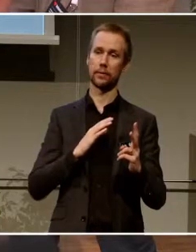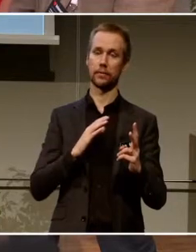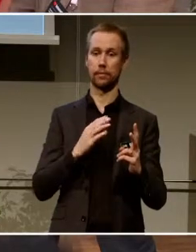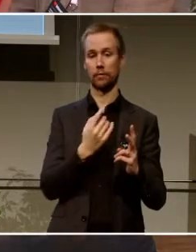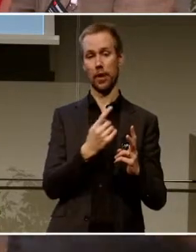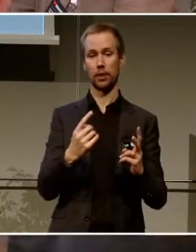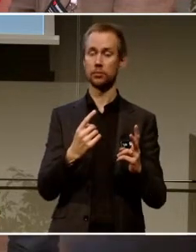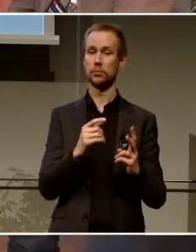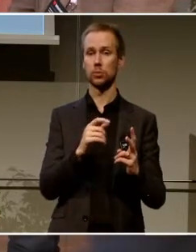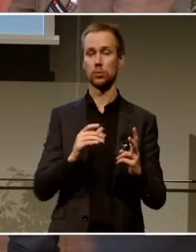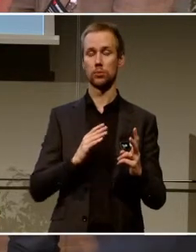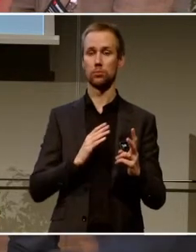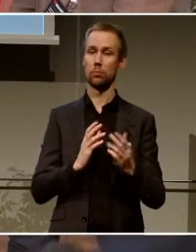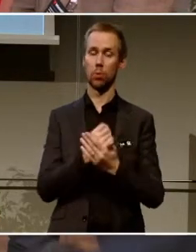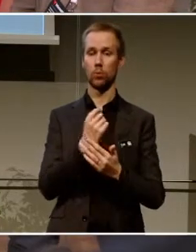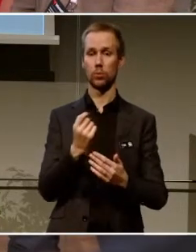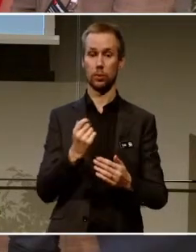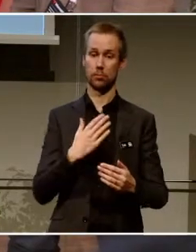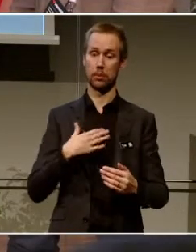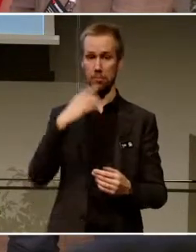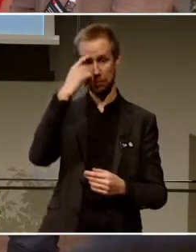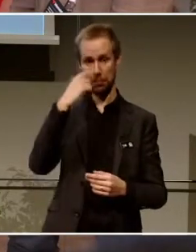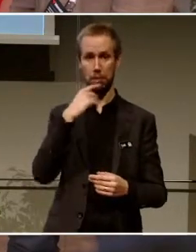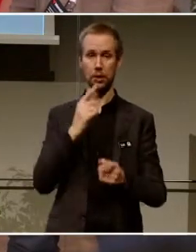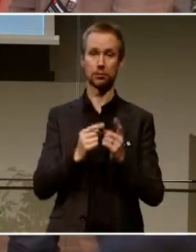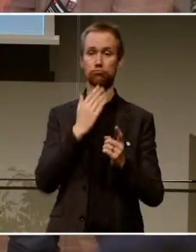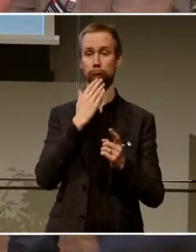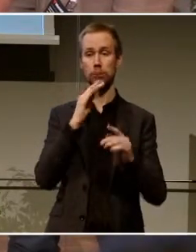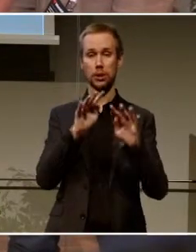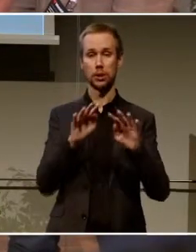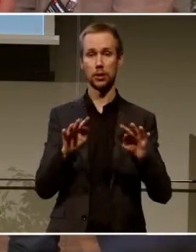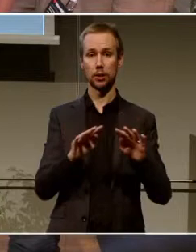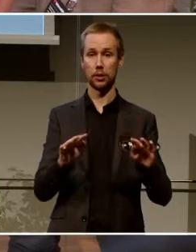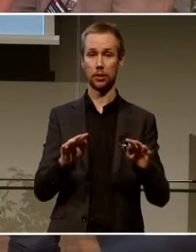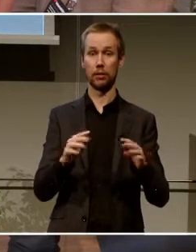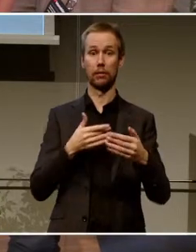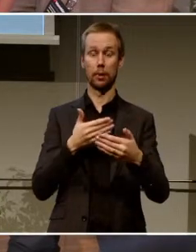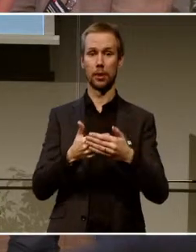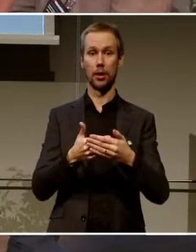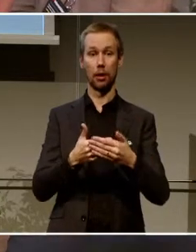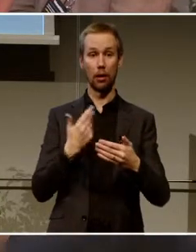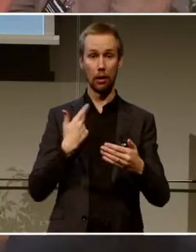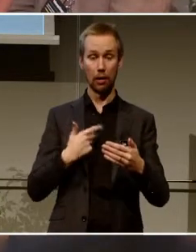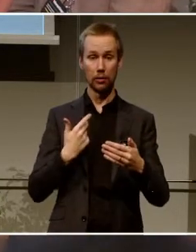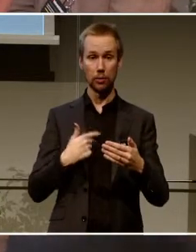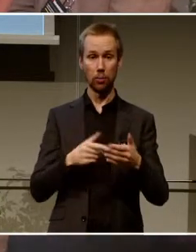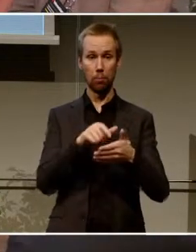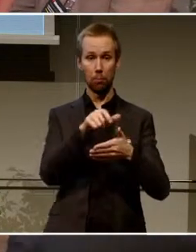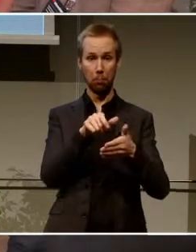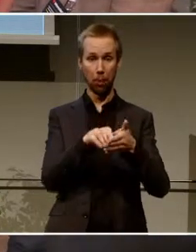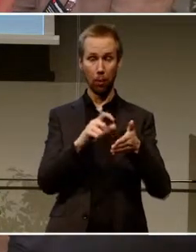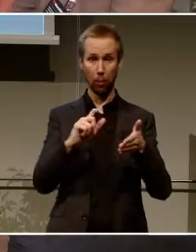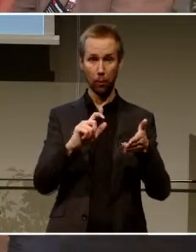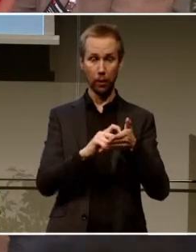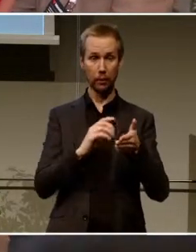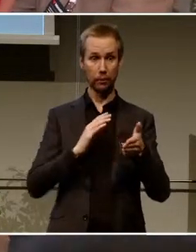för varje person. Min pappa, han kanske inte var så intresserad av internet tills han insåg att han kunde gå på Blocket och kolla på bilar. Liksom. Alltså just det där,